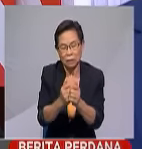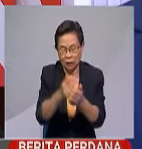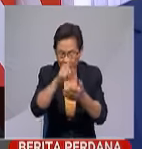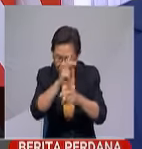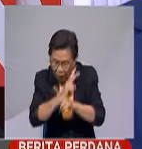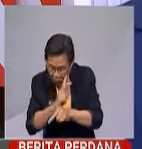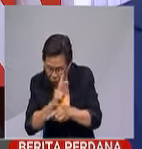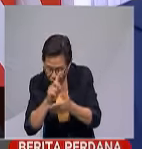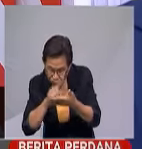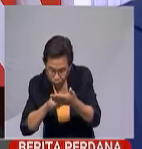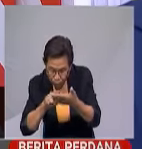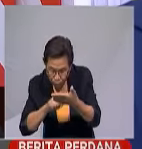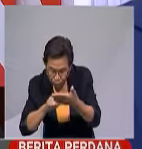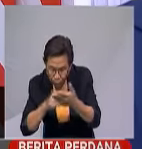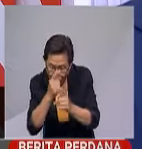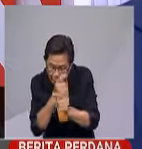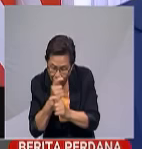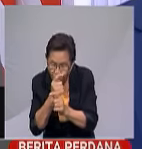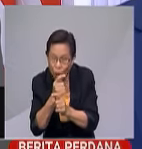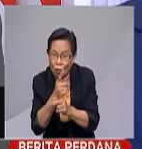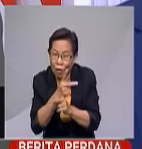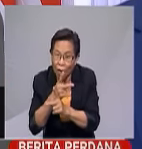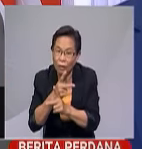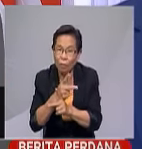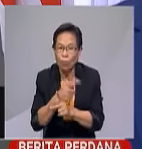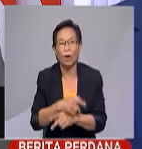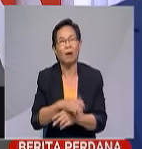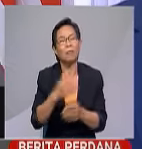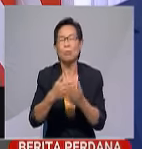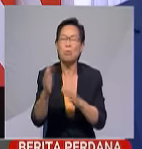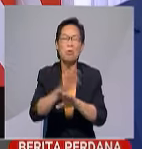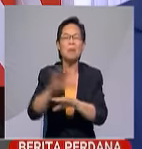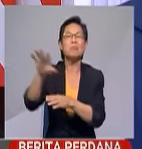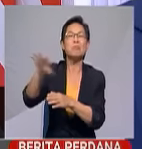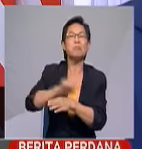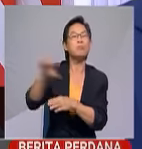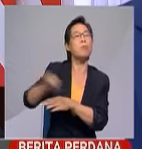teliti dan cermat dan bukan sekadar petik begitu saja.